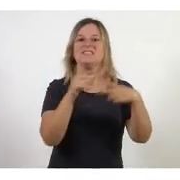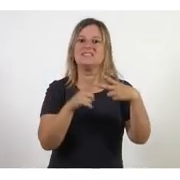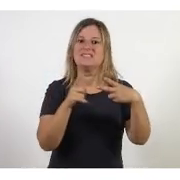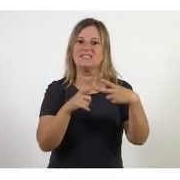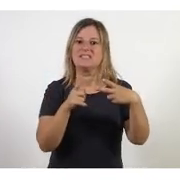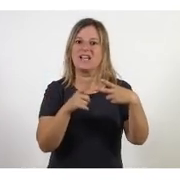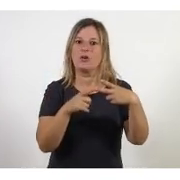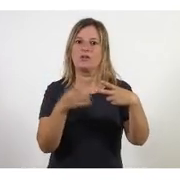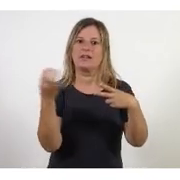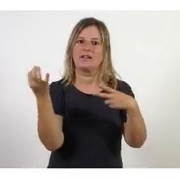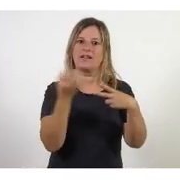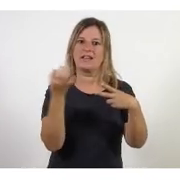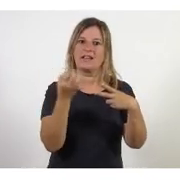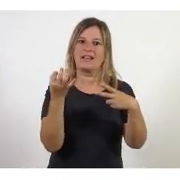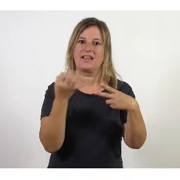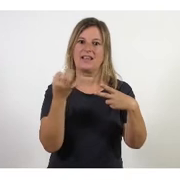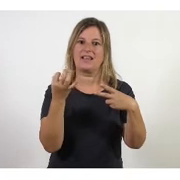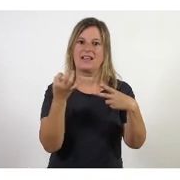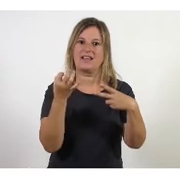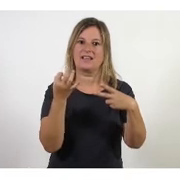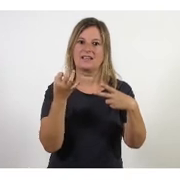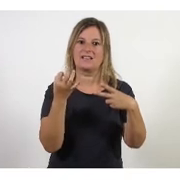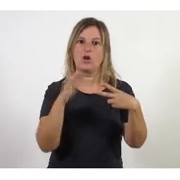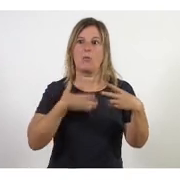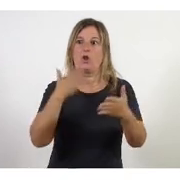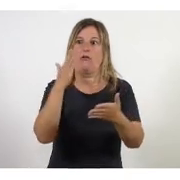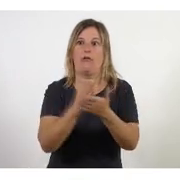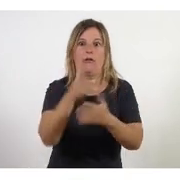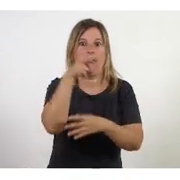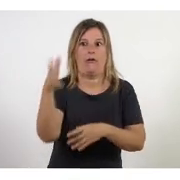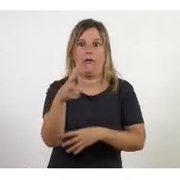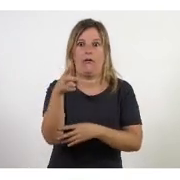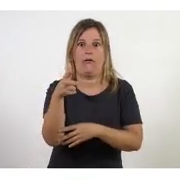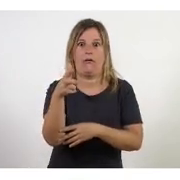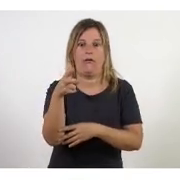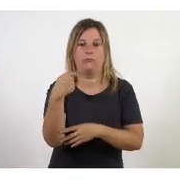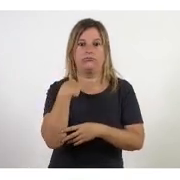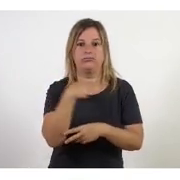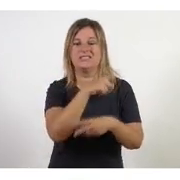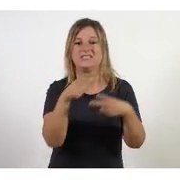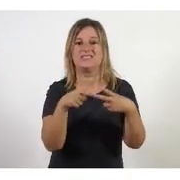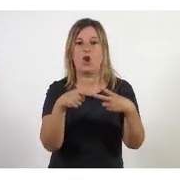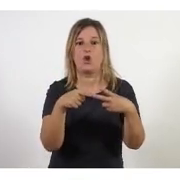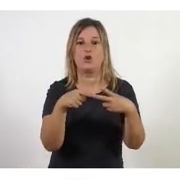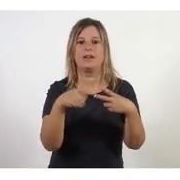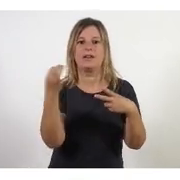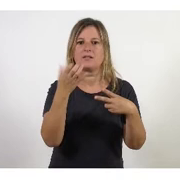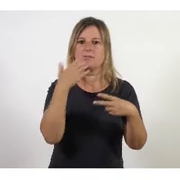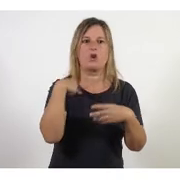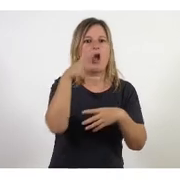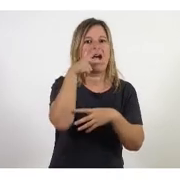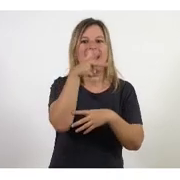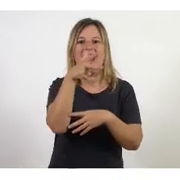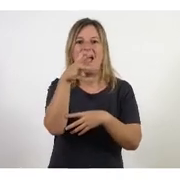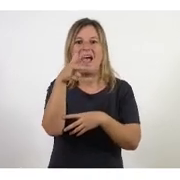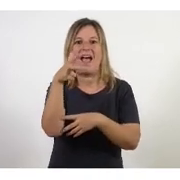més enllà que se't talli la gravació i puguis arribar a perdre el clip que estaves rodant en aquell moment, El segon motiu és que si tu vas gravant mentre el